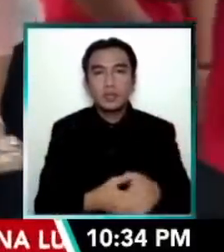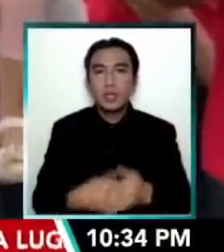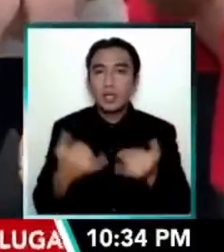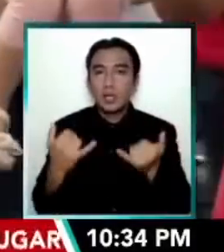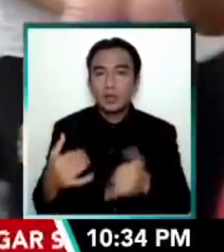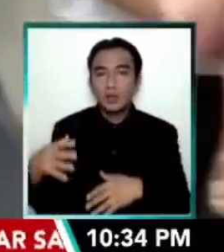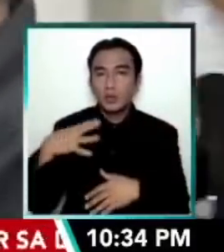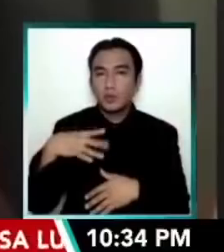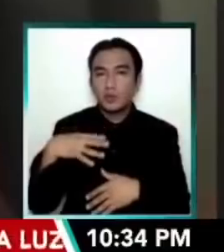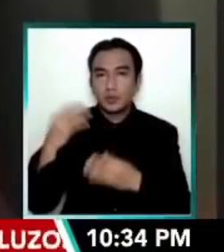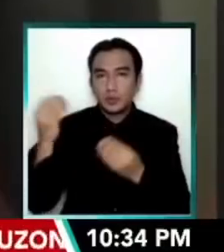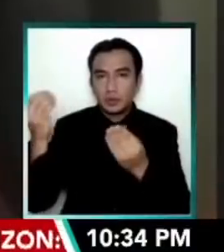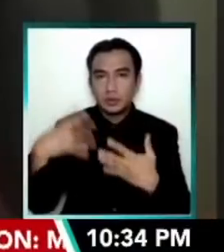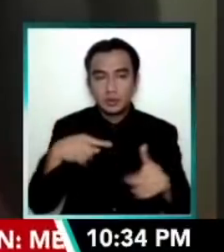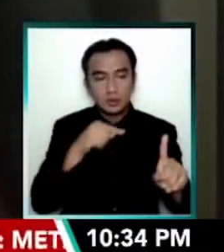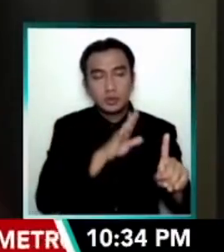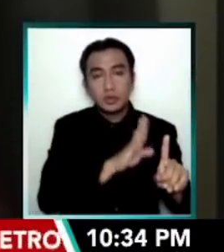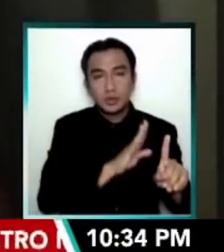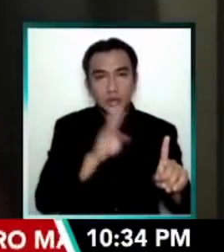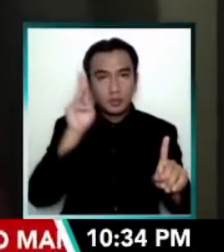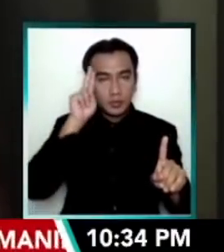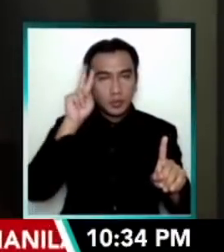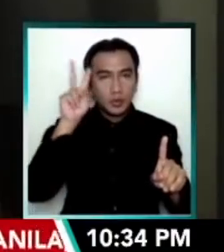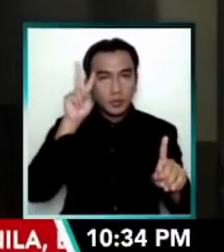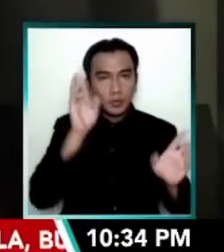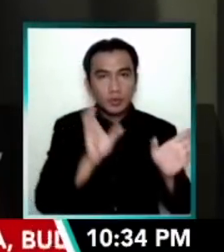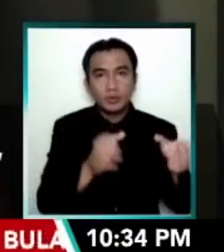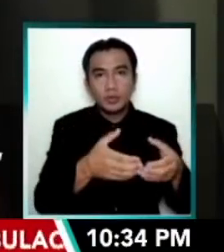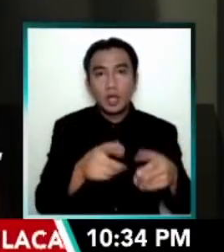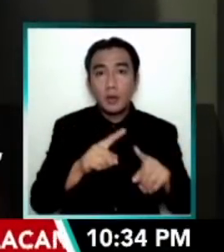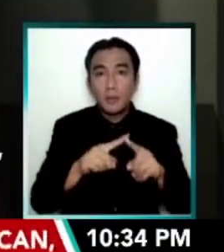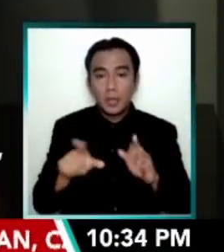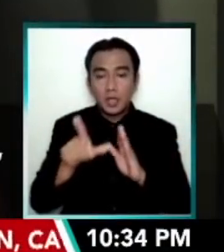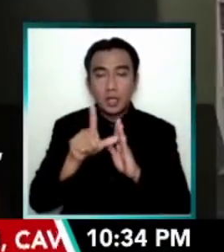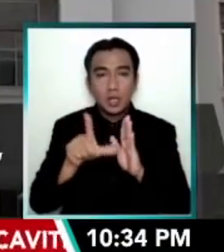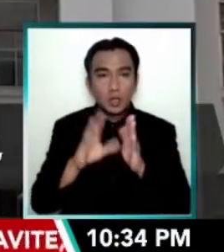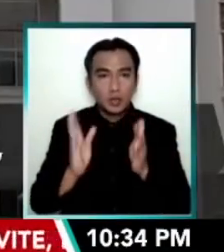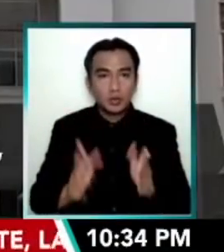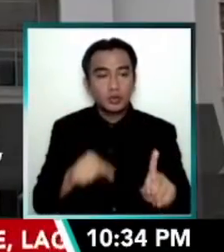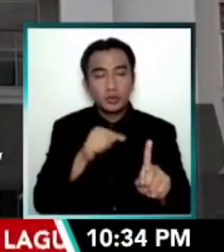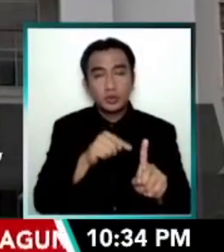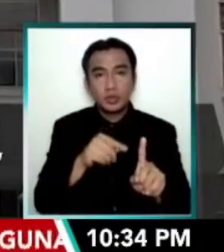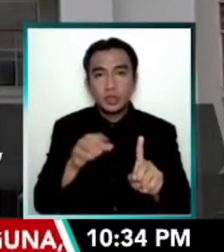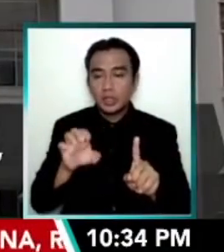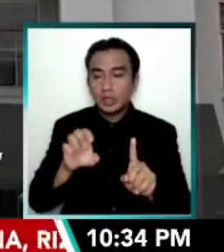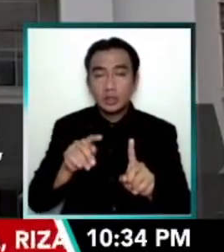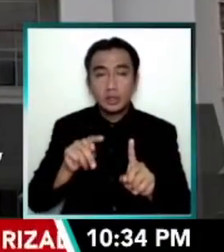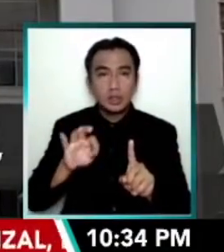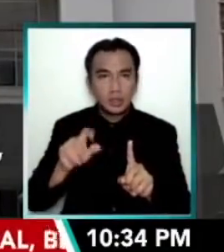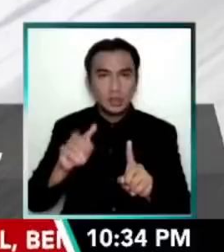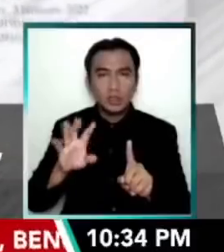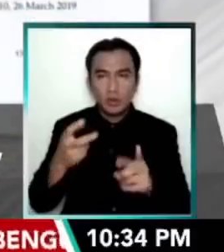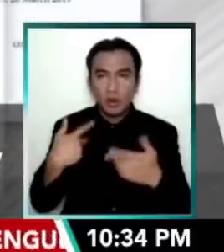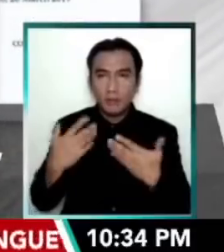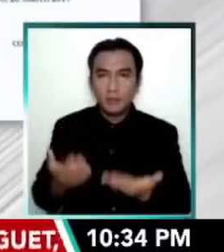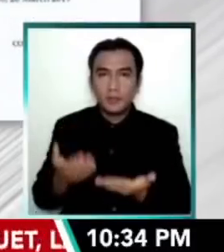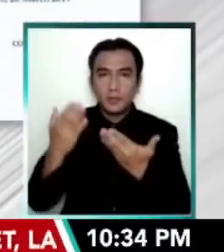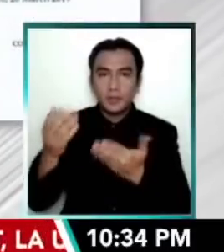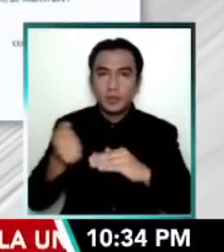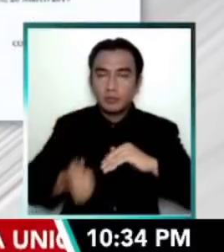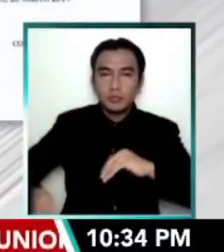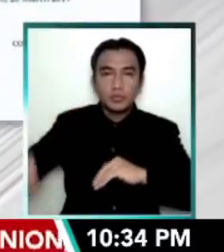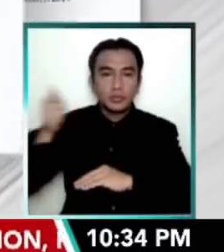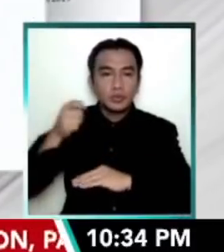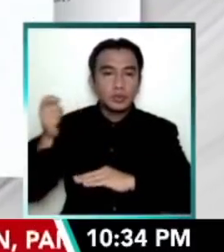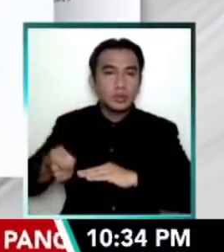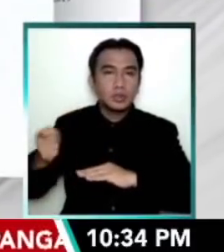Marcos tungkol dito. Pero ang abogado ni Marcos na si Estelito Mendoza nag-file na ng manifestation sa Korte Suprema. Giit ng kampo ni